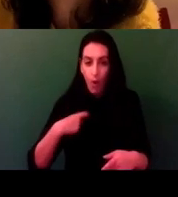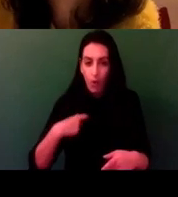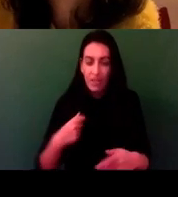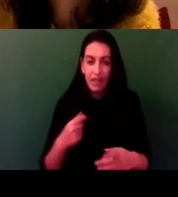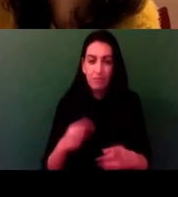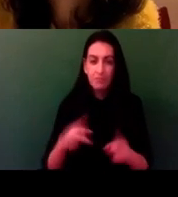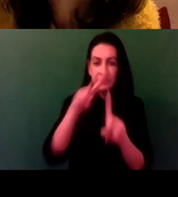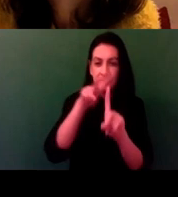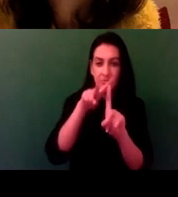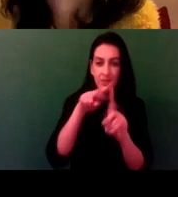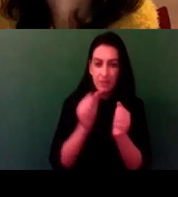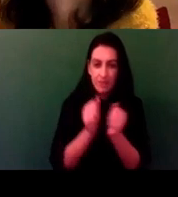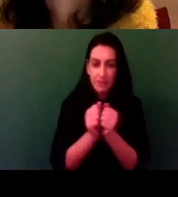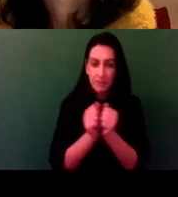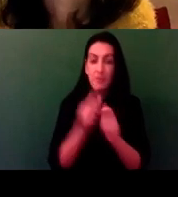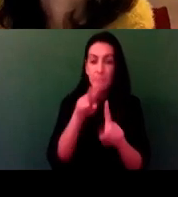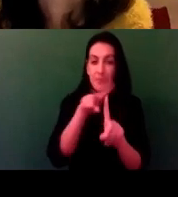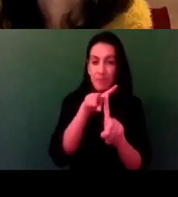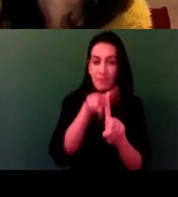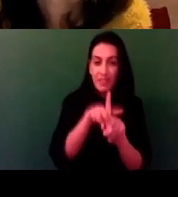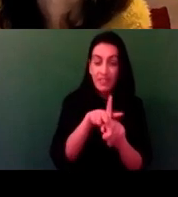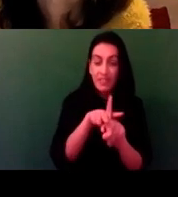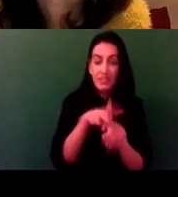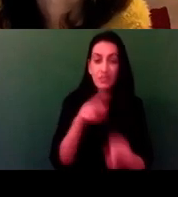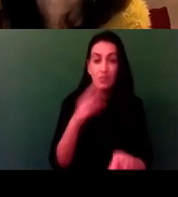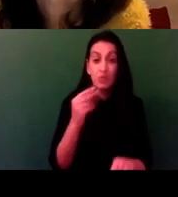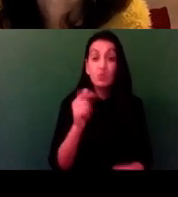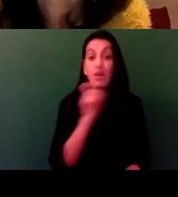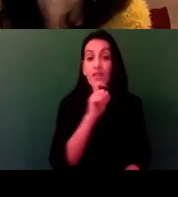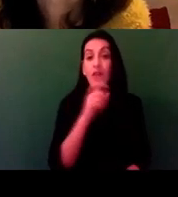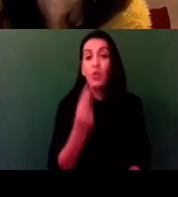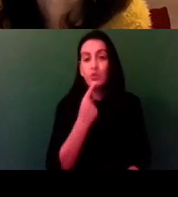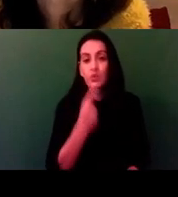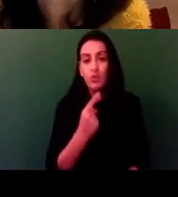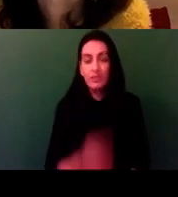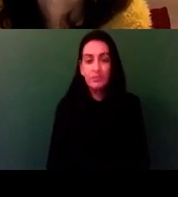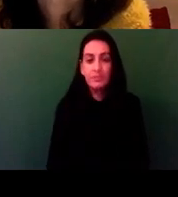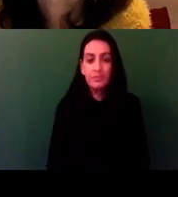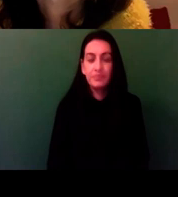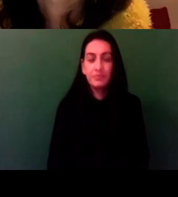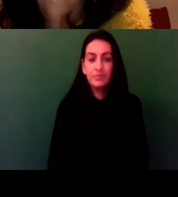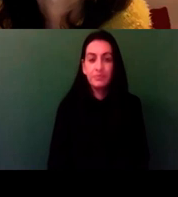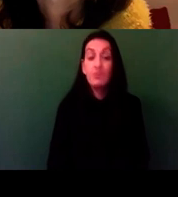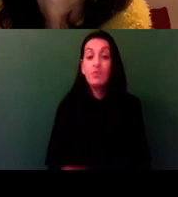olduğundan bahsetmişti ilk oturumda. İşte üniversitede tam bu noktada aslında gereken görevi alıp